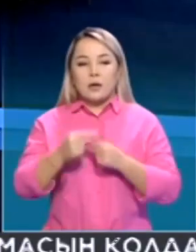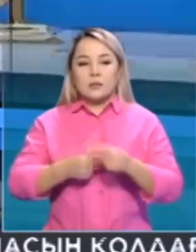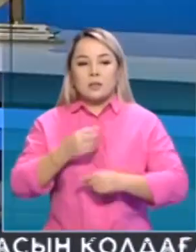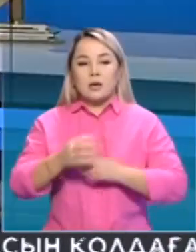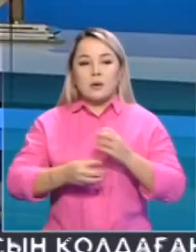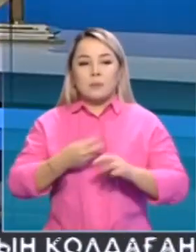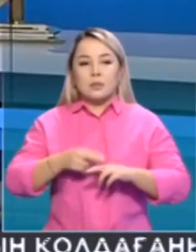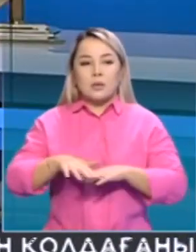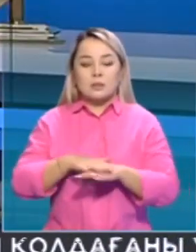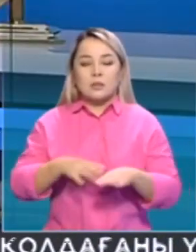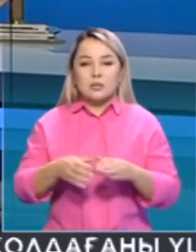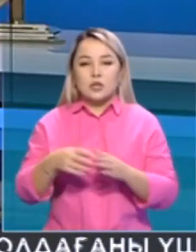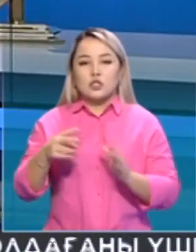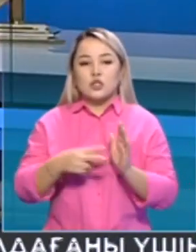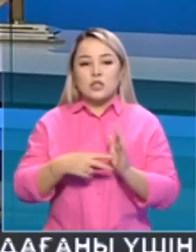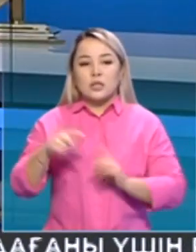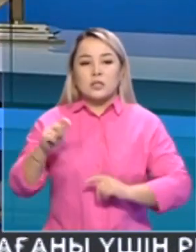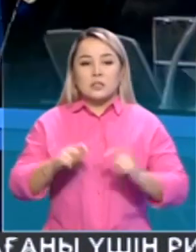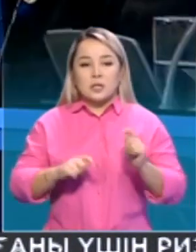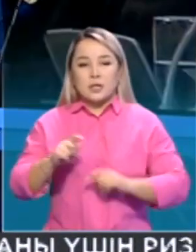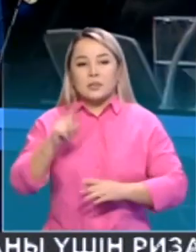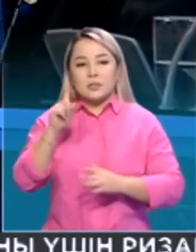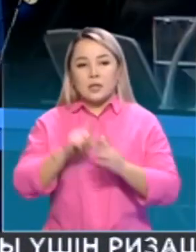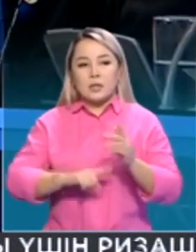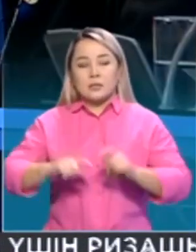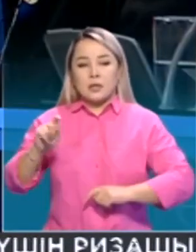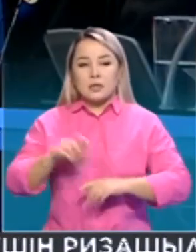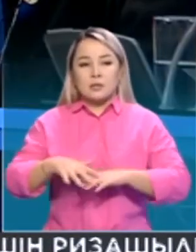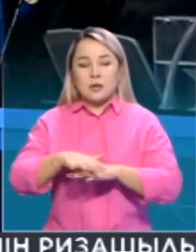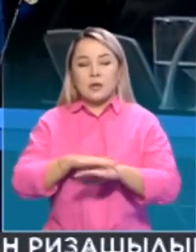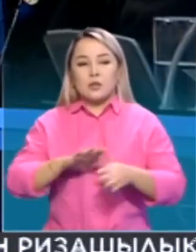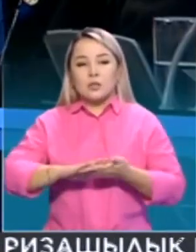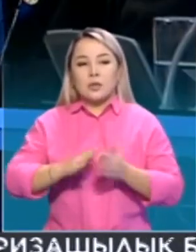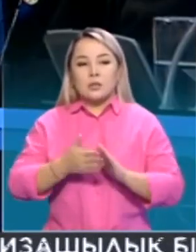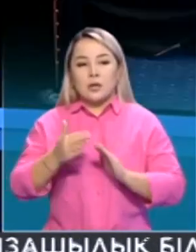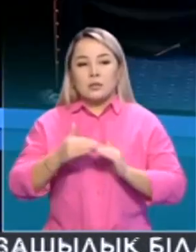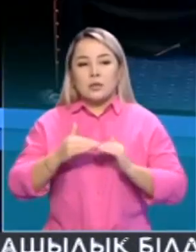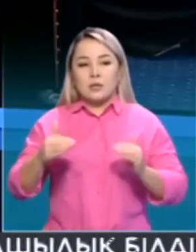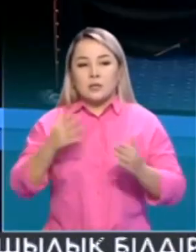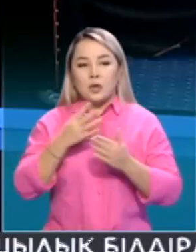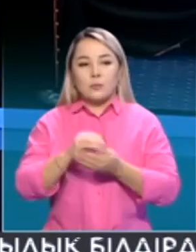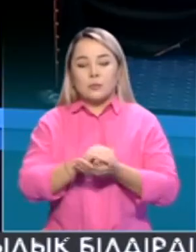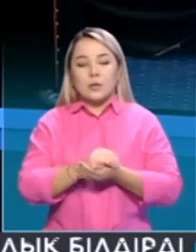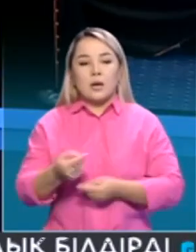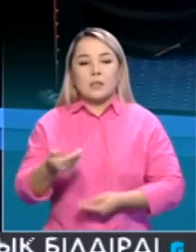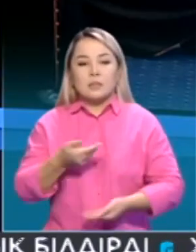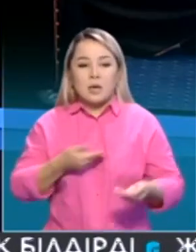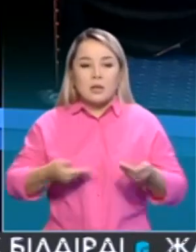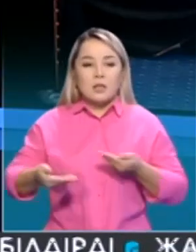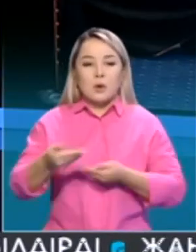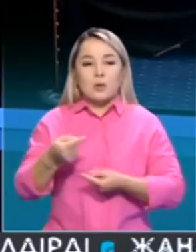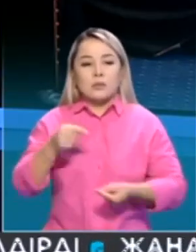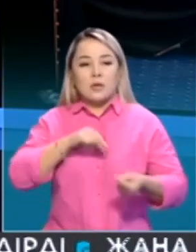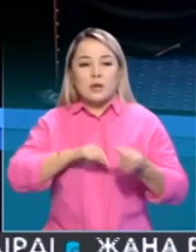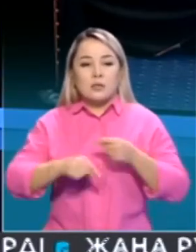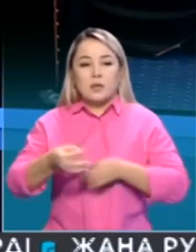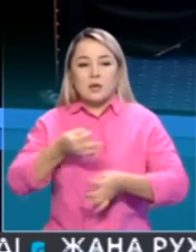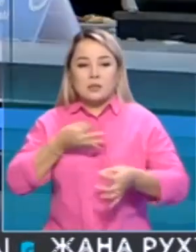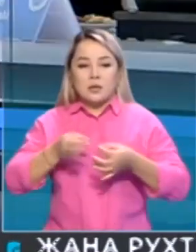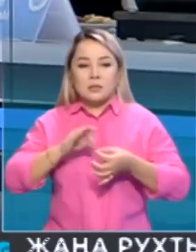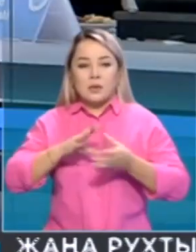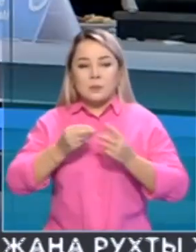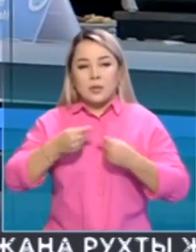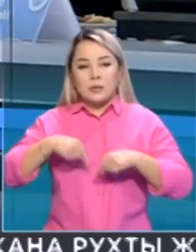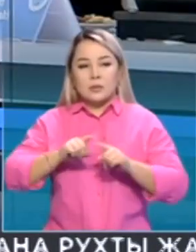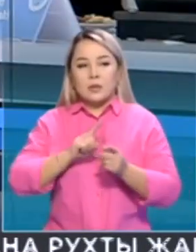діндер лидерлерінің 7-ші съезінде діндер съезі жаһандық деңгейдегі өркениет аралық диалог алаңына айналғанын айтты. Сондай-ақ